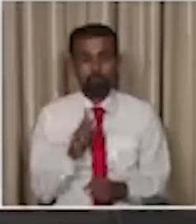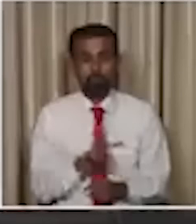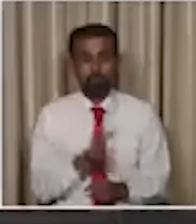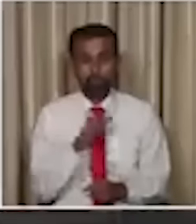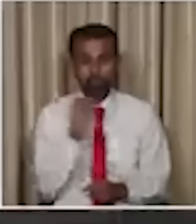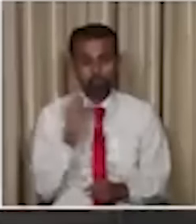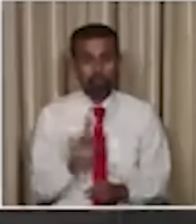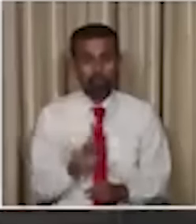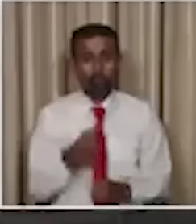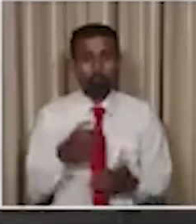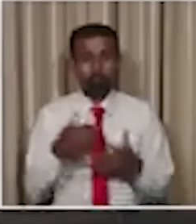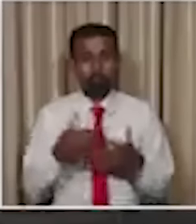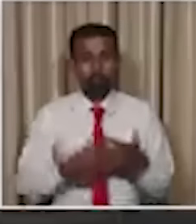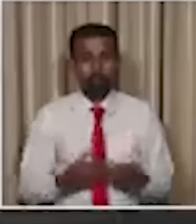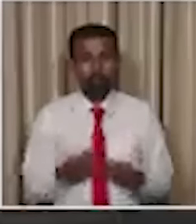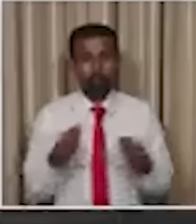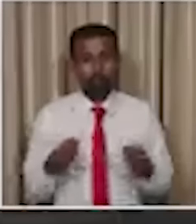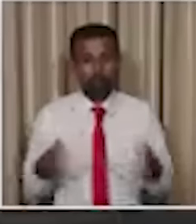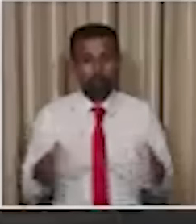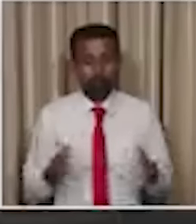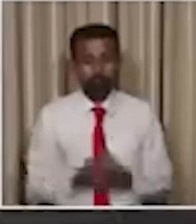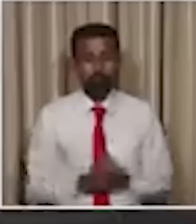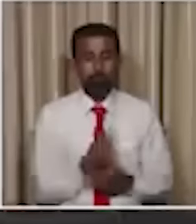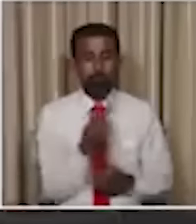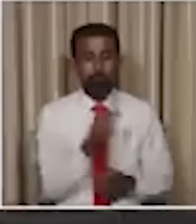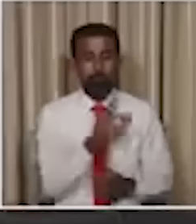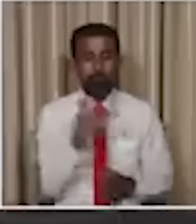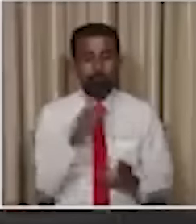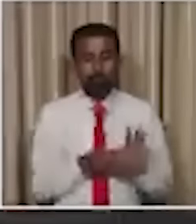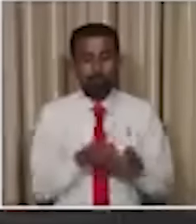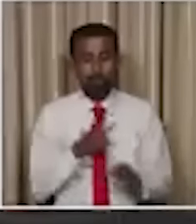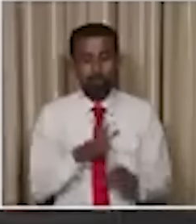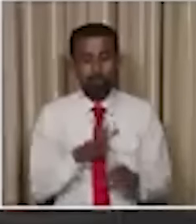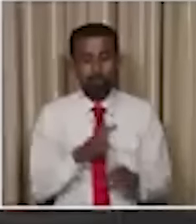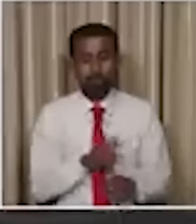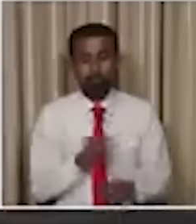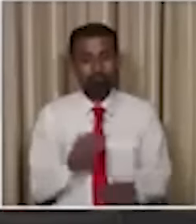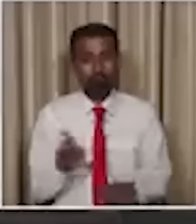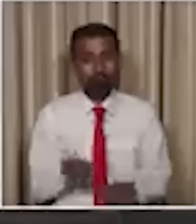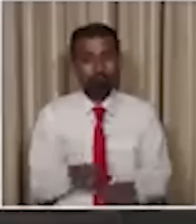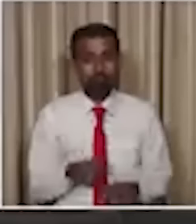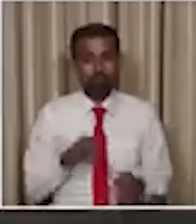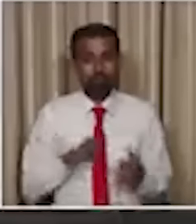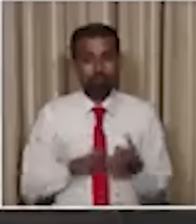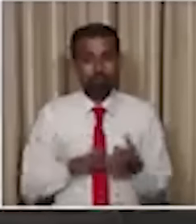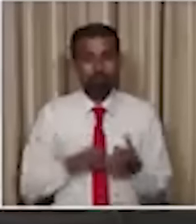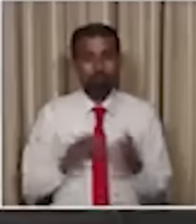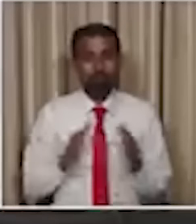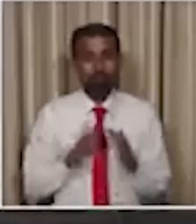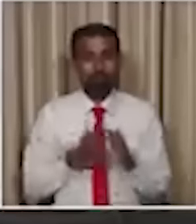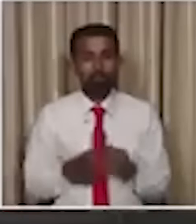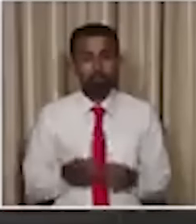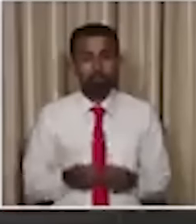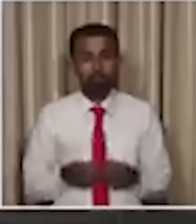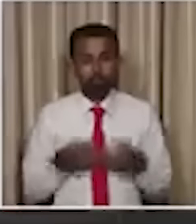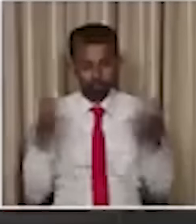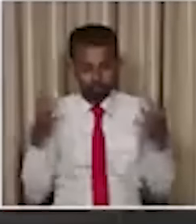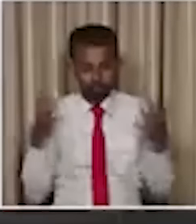2023/2/15 වන දින වාර්තා කර ඇත. ඒ අනුව 2019/4/26 දින සයින්ද මර්දු නිවසේ පුපුරවා